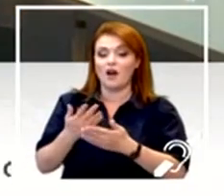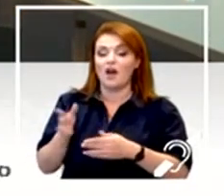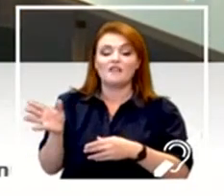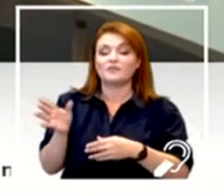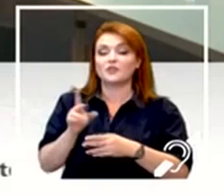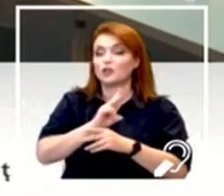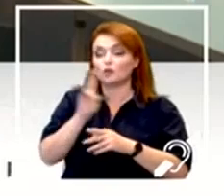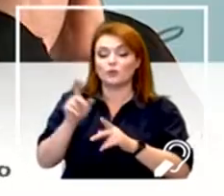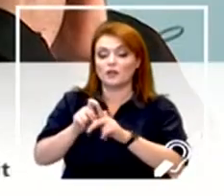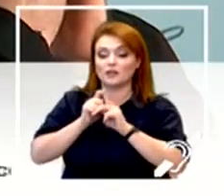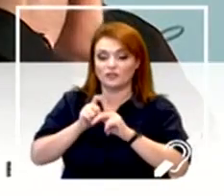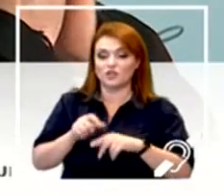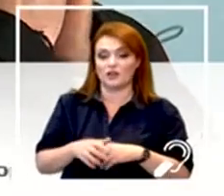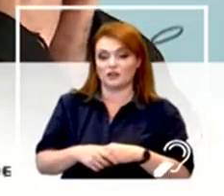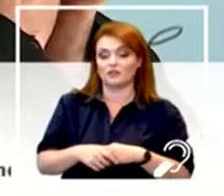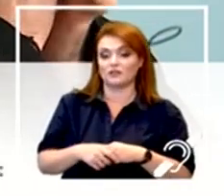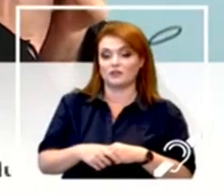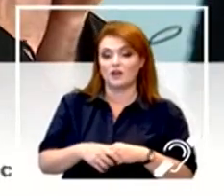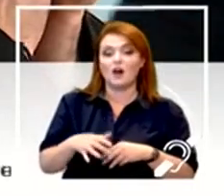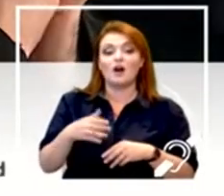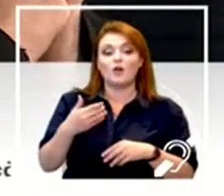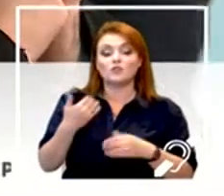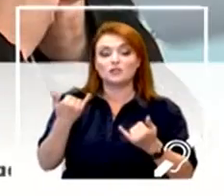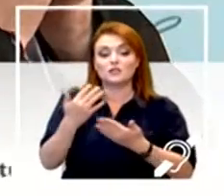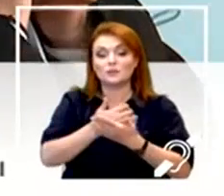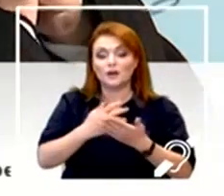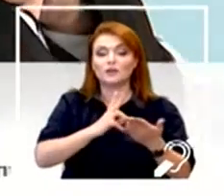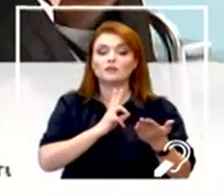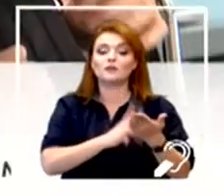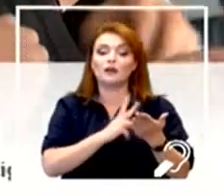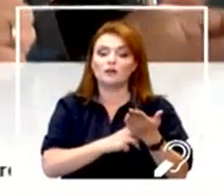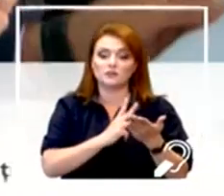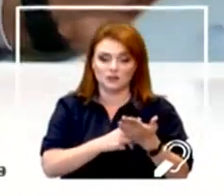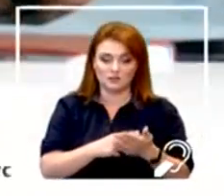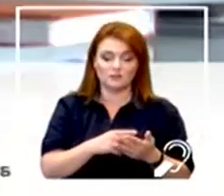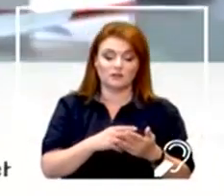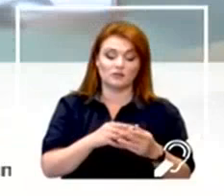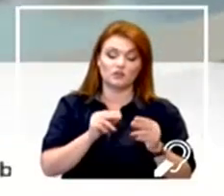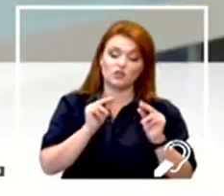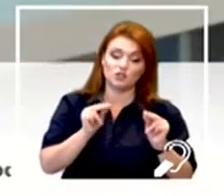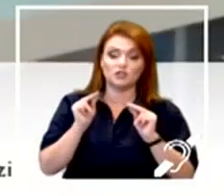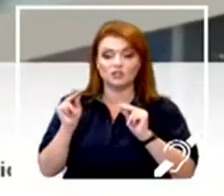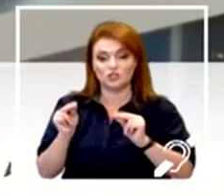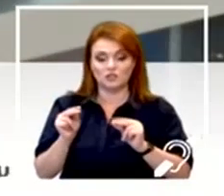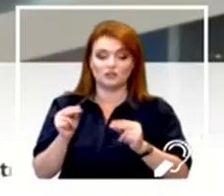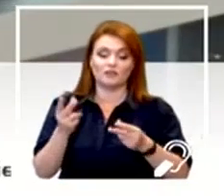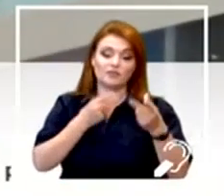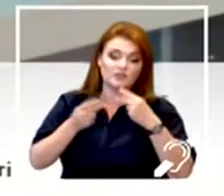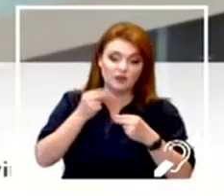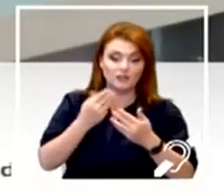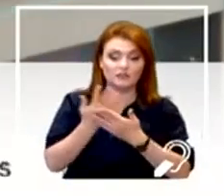se încearcă tergiversarea examinării probei, una dintre cele mai importante din dosar. Cu regret ne aflăm la un an de zile, pentru